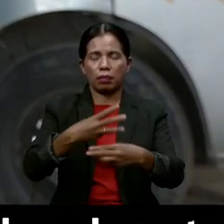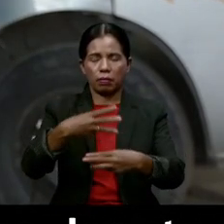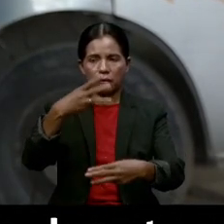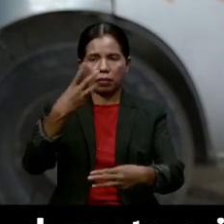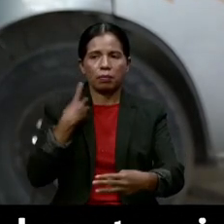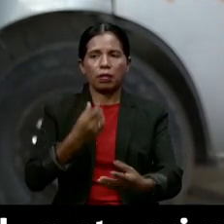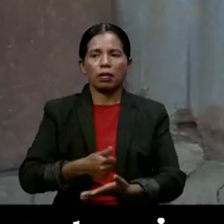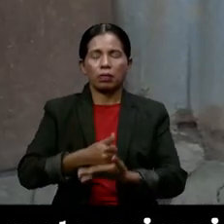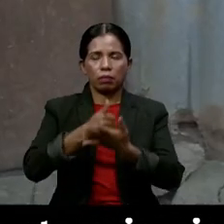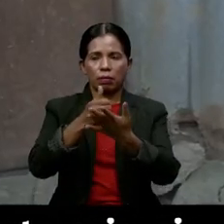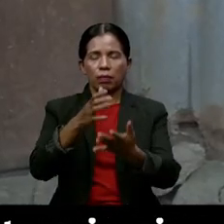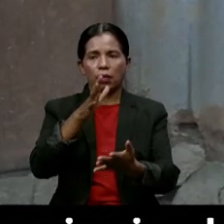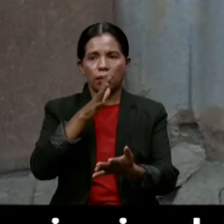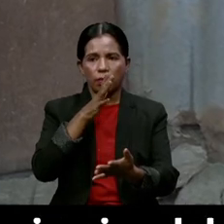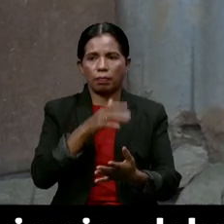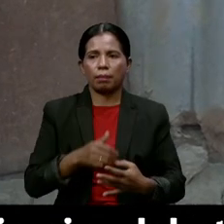mana.